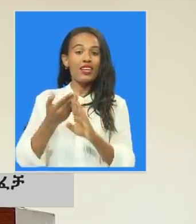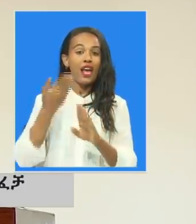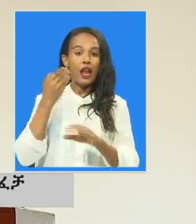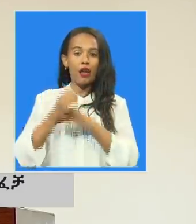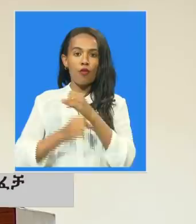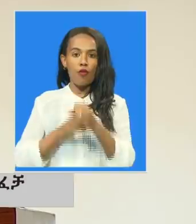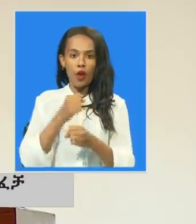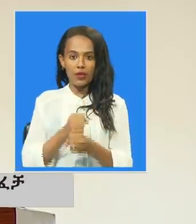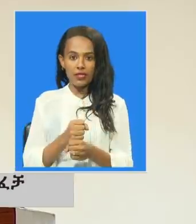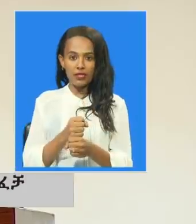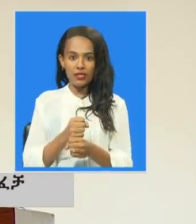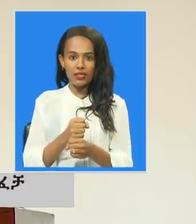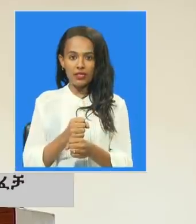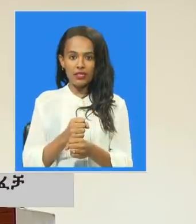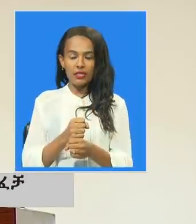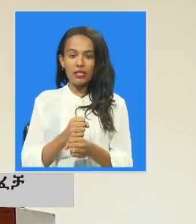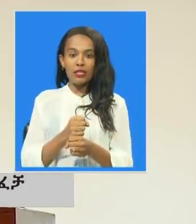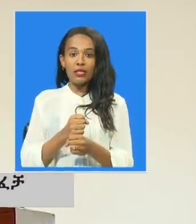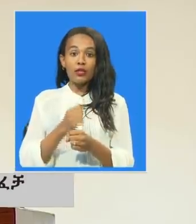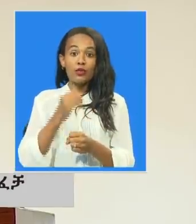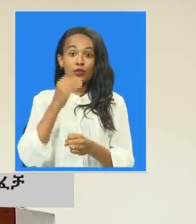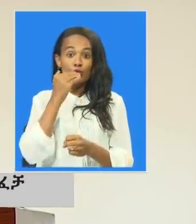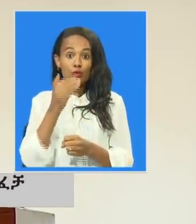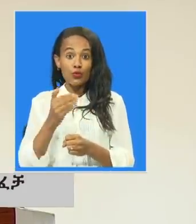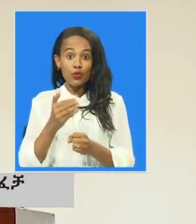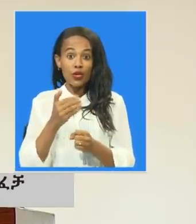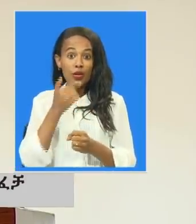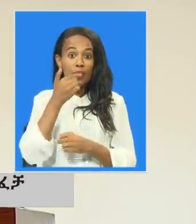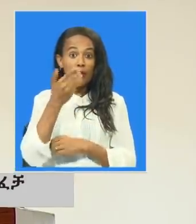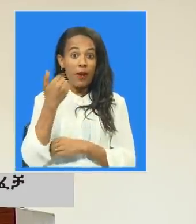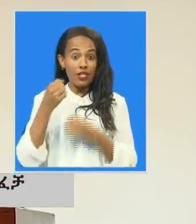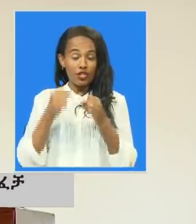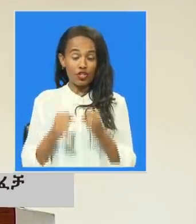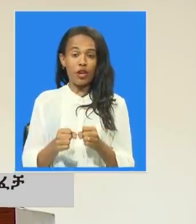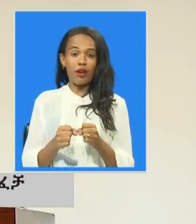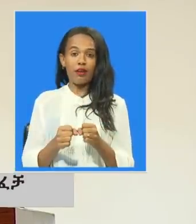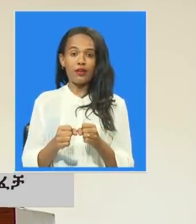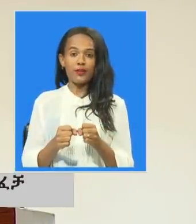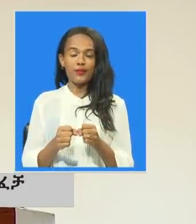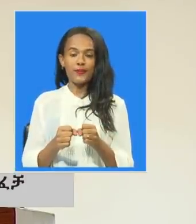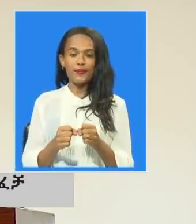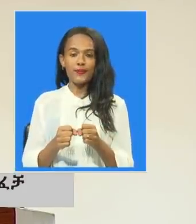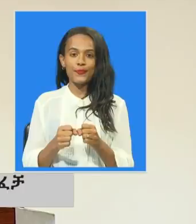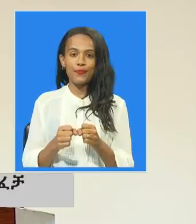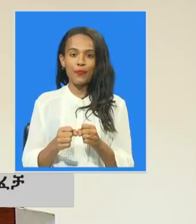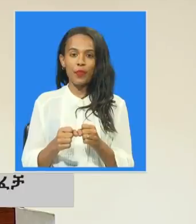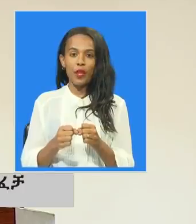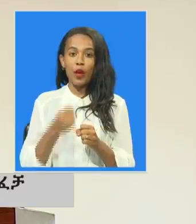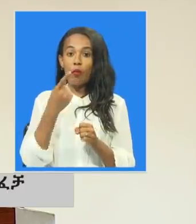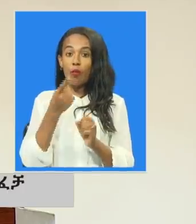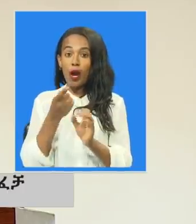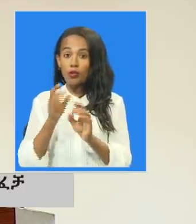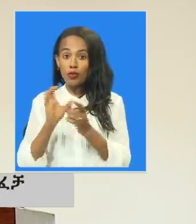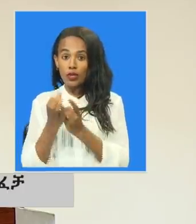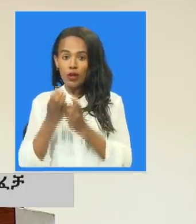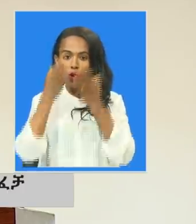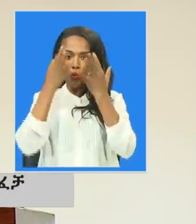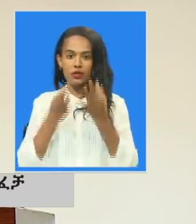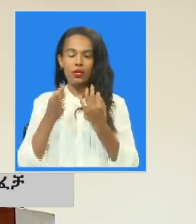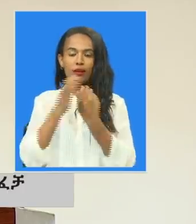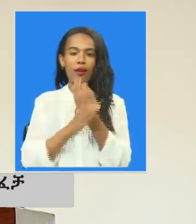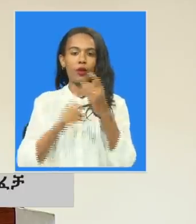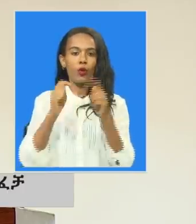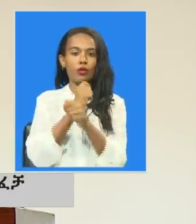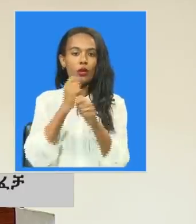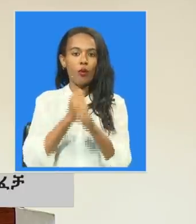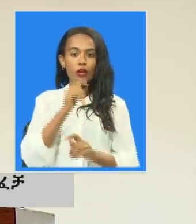ዓመት ምርቅና ፍትፍት ነበር ለማለት ይቻላል። በአንድ መልኩ ወሳኝ ሀገራዊ